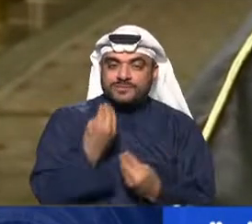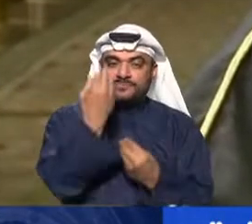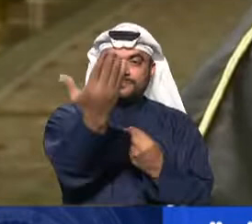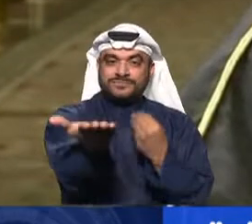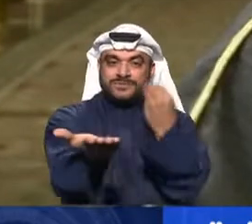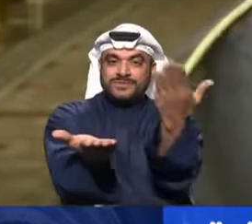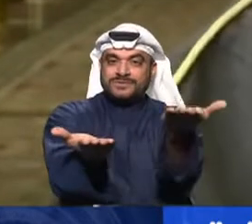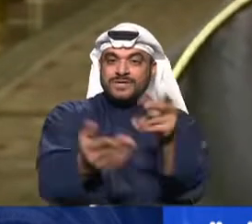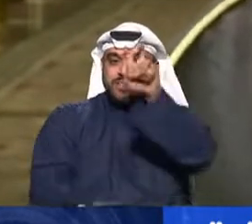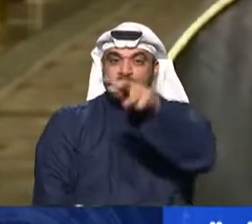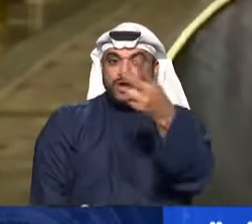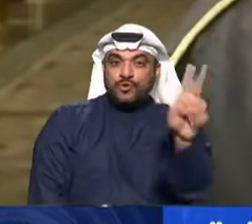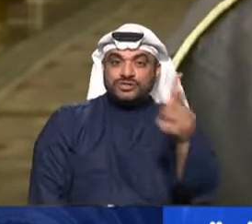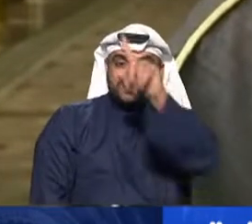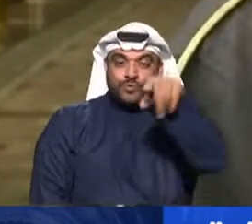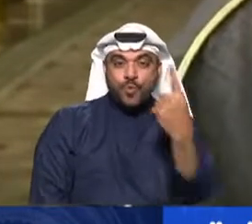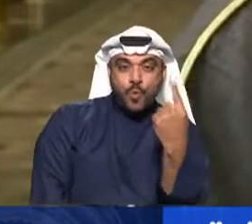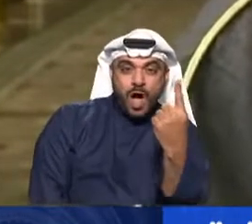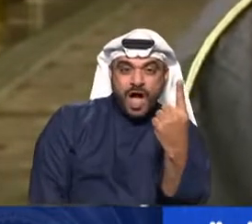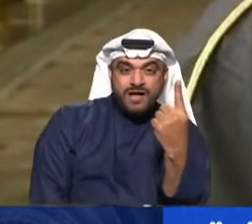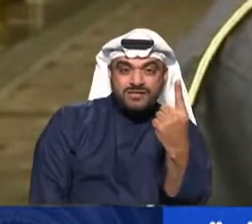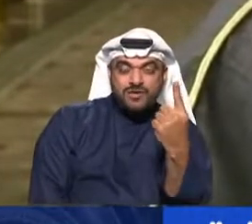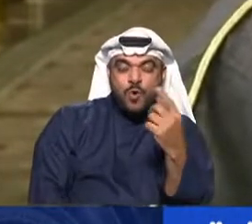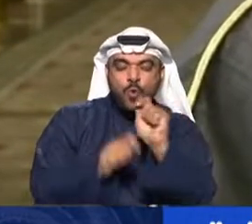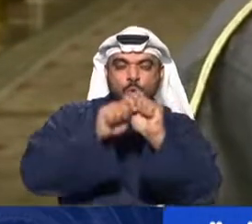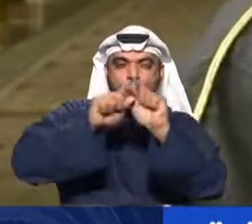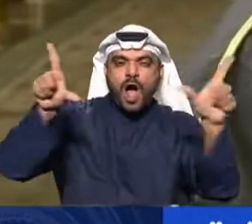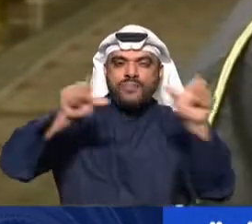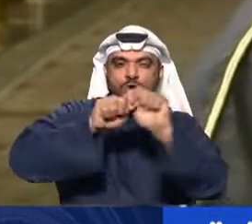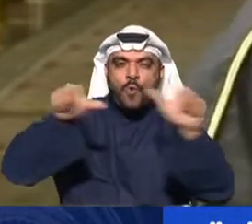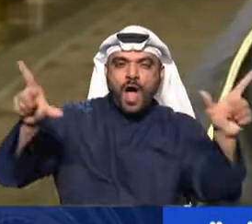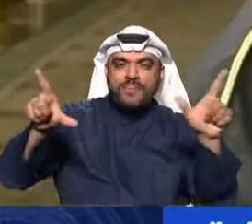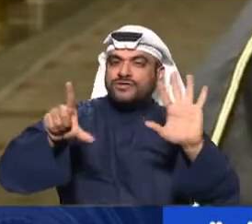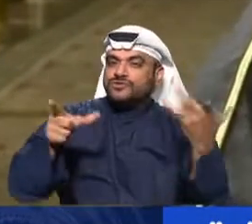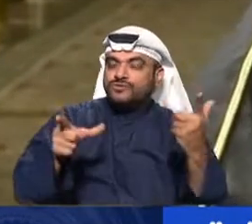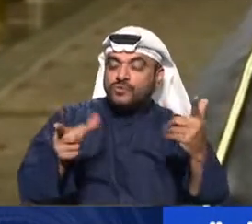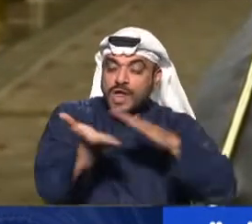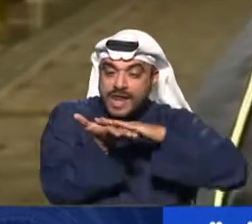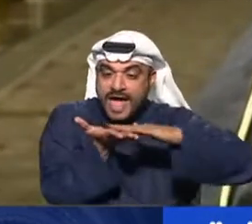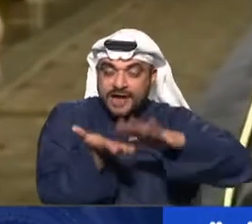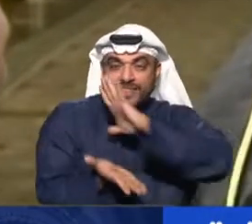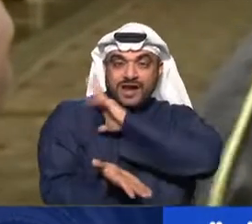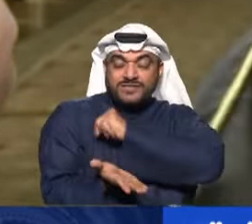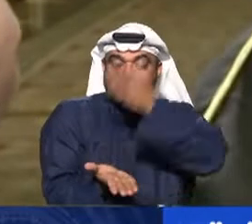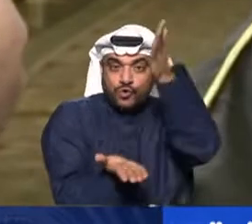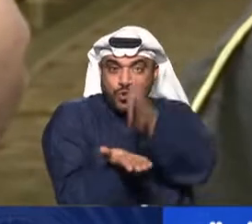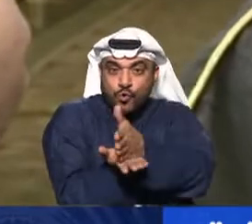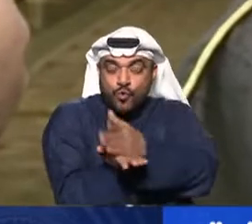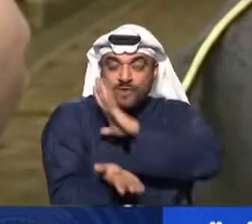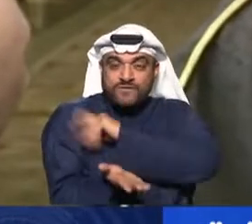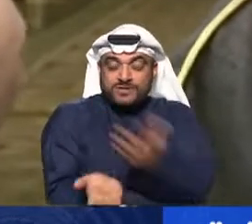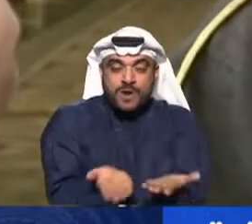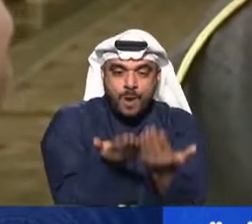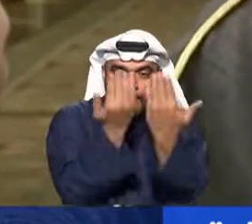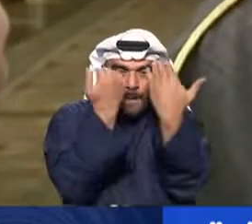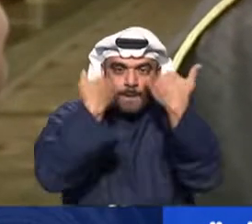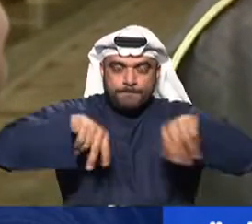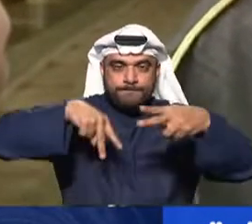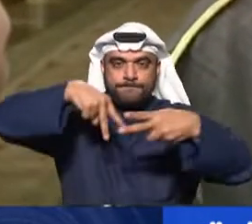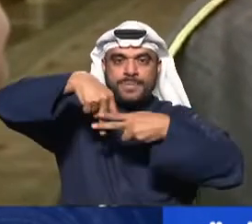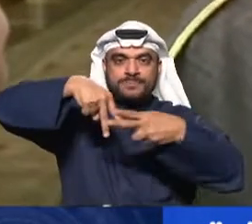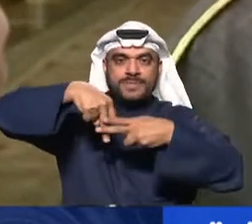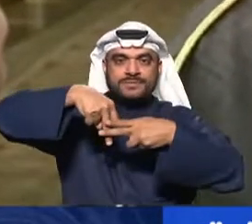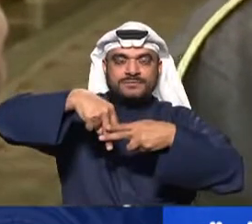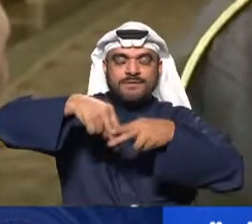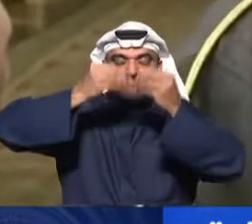يناير تظهر ازدراء لحقوق الشعب الفلسطيني والقانون الدولي ولا توفر أي أساس واقعي للعودة إلى